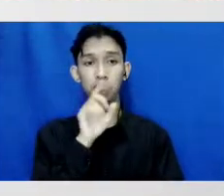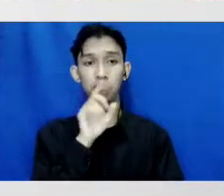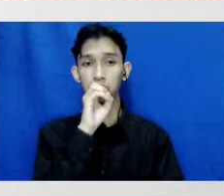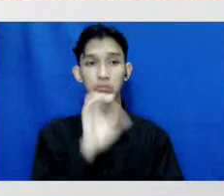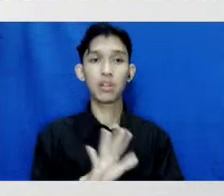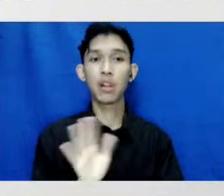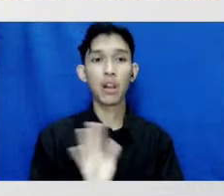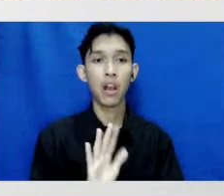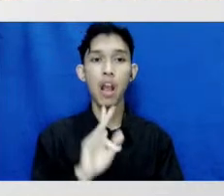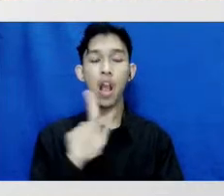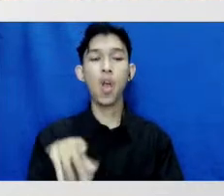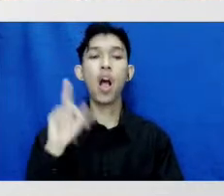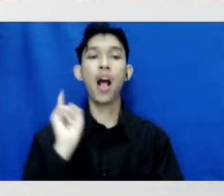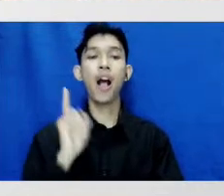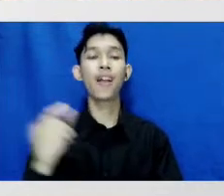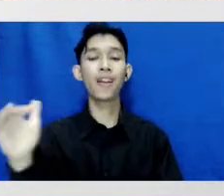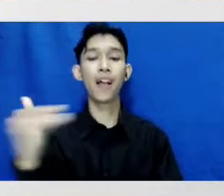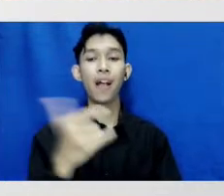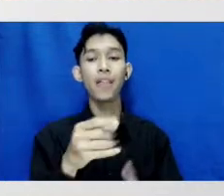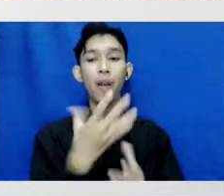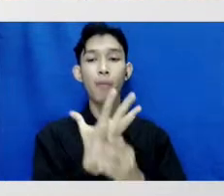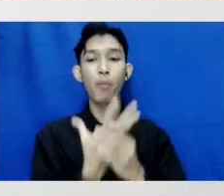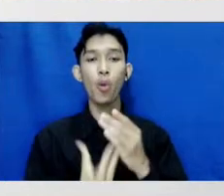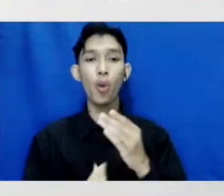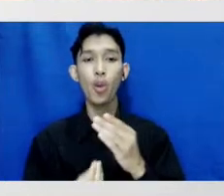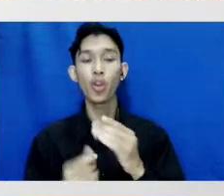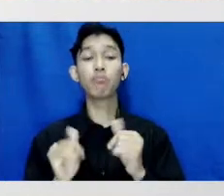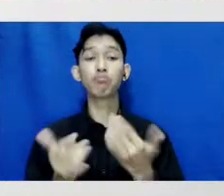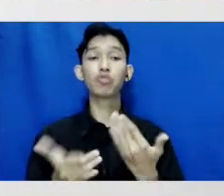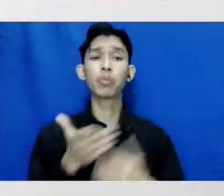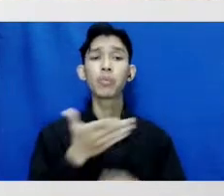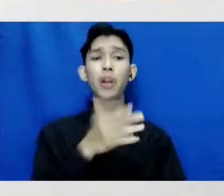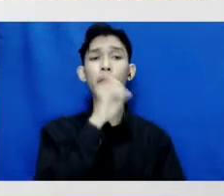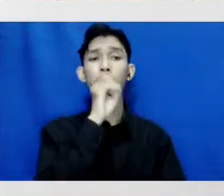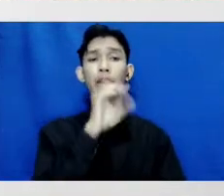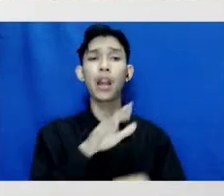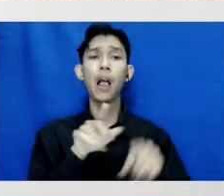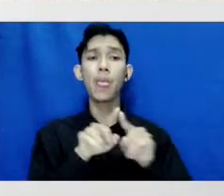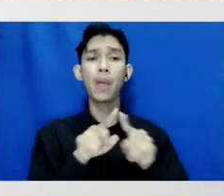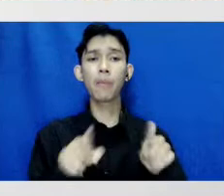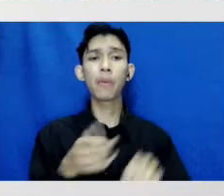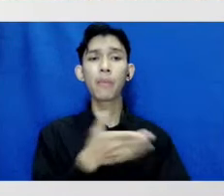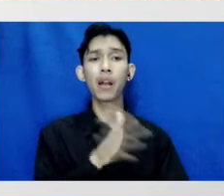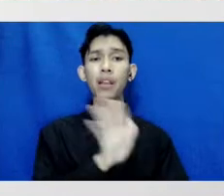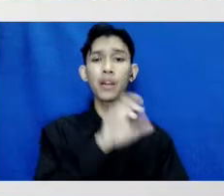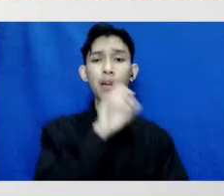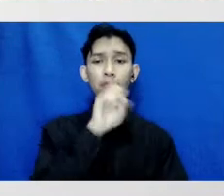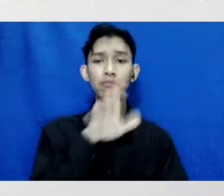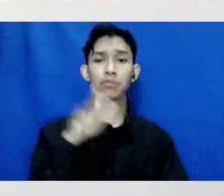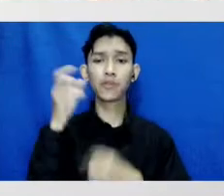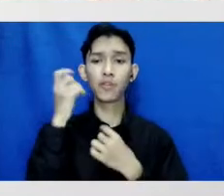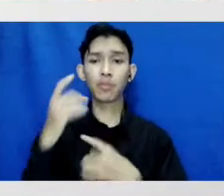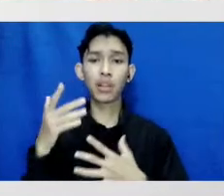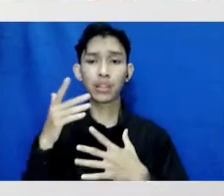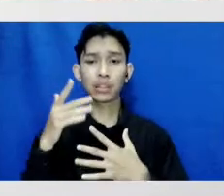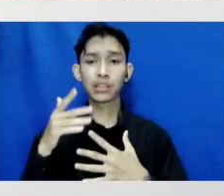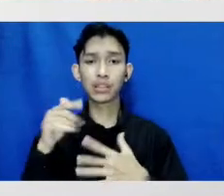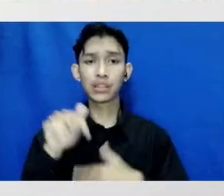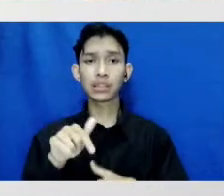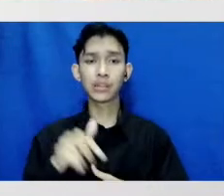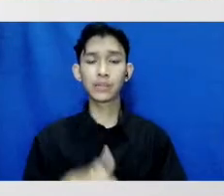ataupun mereka mengakui tetapi tidak melakukan informasi yang dimaksudkan